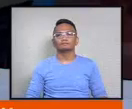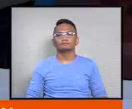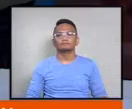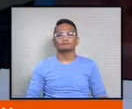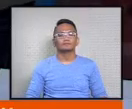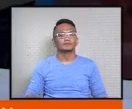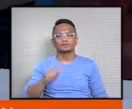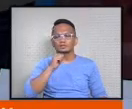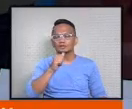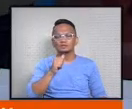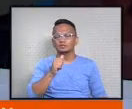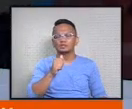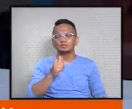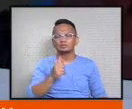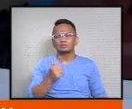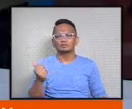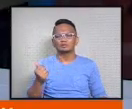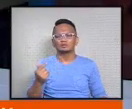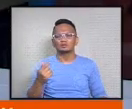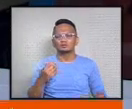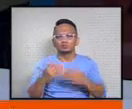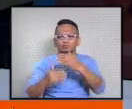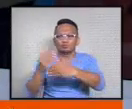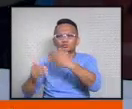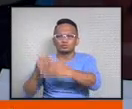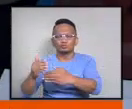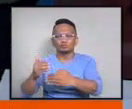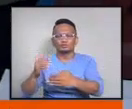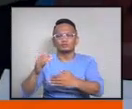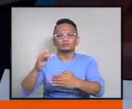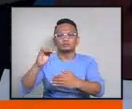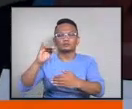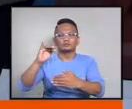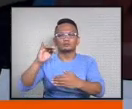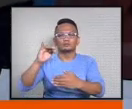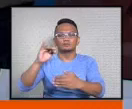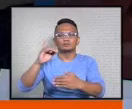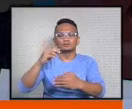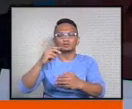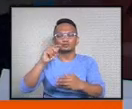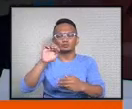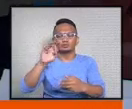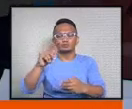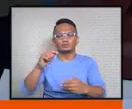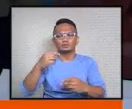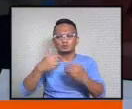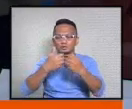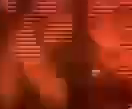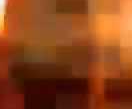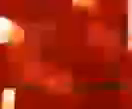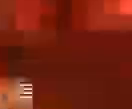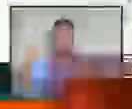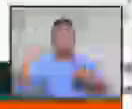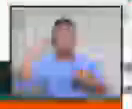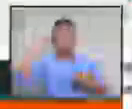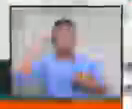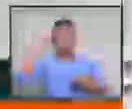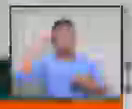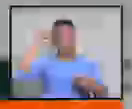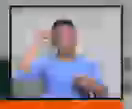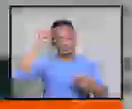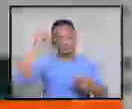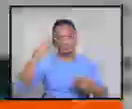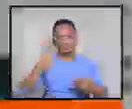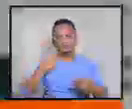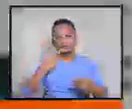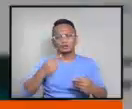Hindi ako nangaliwa. Yan ang laman ng sunod-sunod na tweets ni Miley Cyrus tungkol sa hiwalayan nila ni Liam Hemsworth. Tanggap naman daw ni Miley na